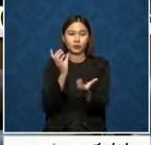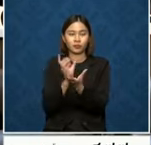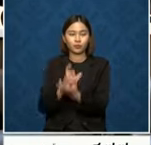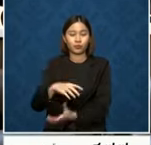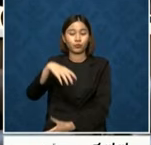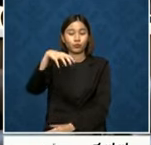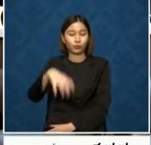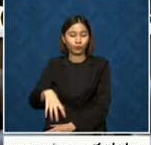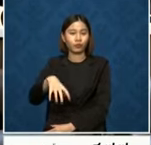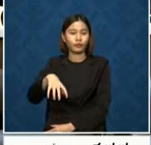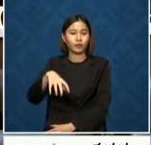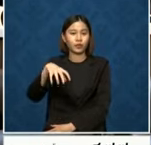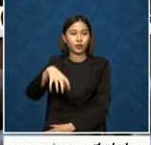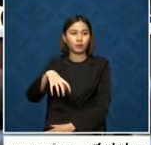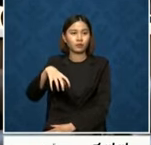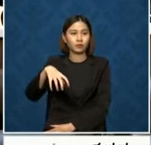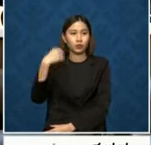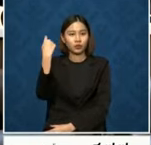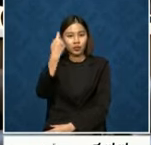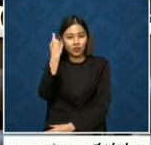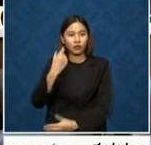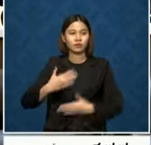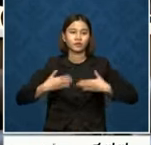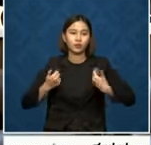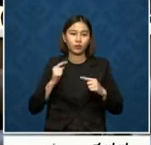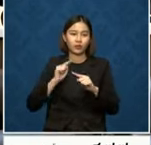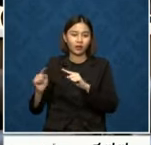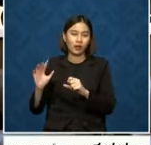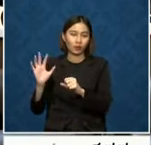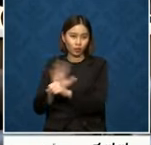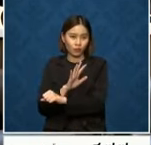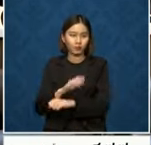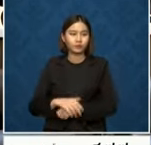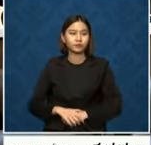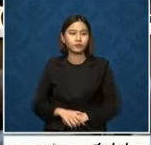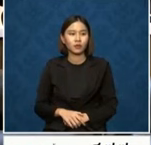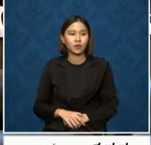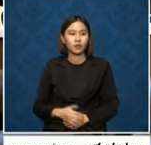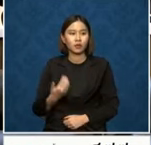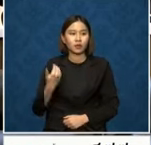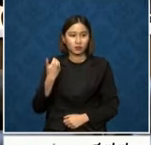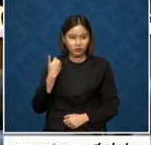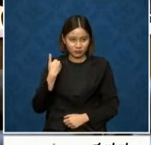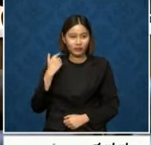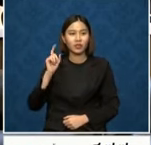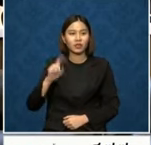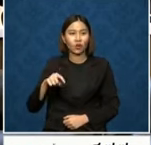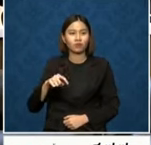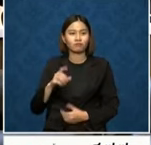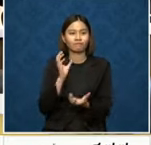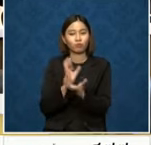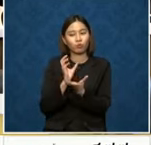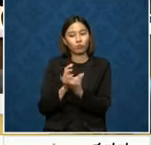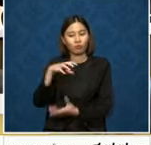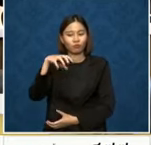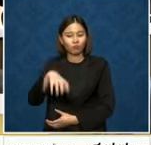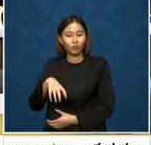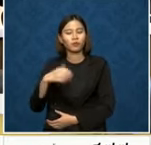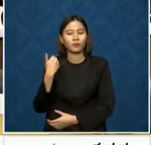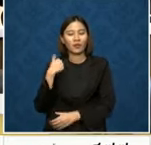ร Entertainment Complex ท่านประธานที่เคารพครับมันต้องมีคาสิโนห